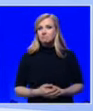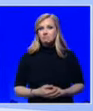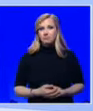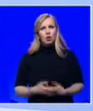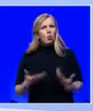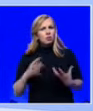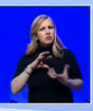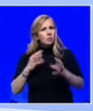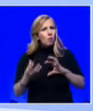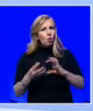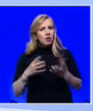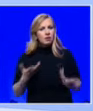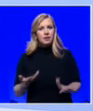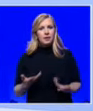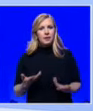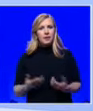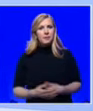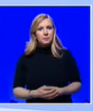Кои са политиките? Кои са